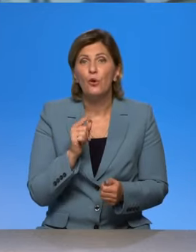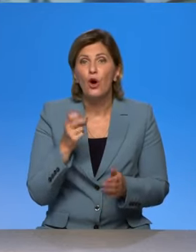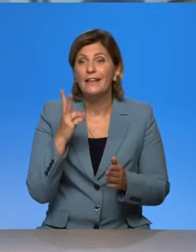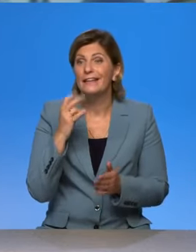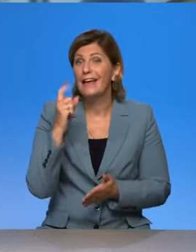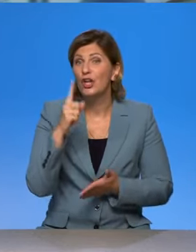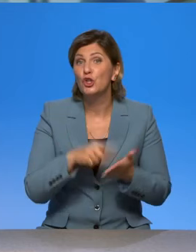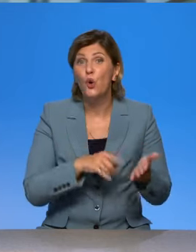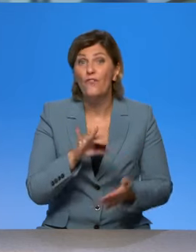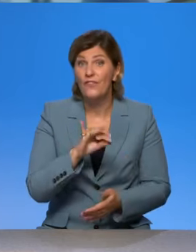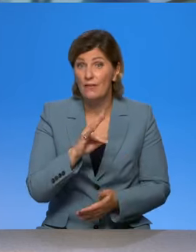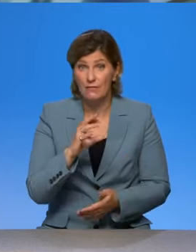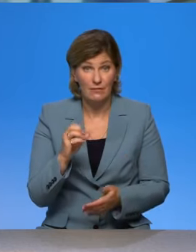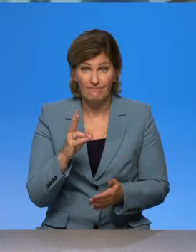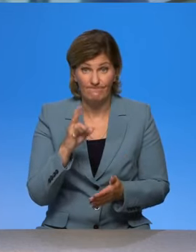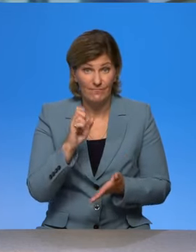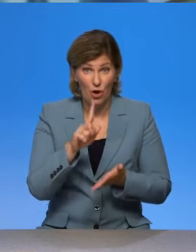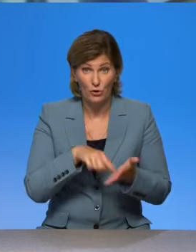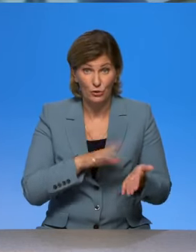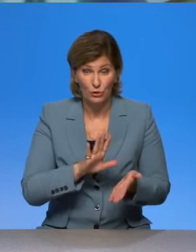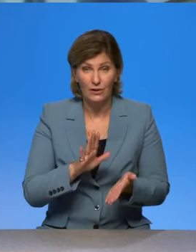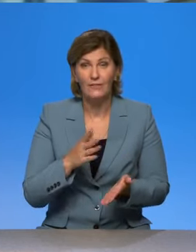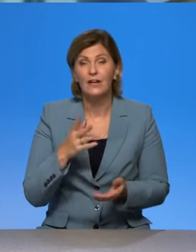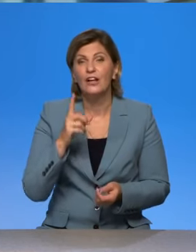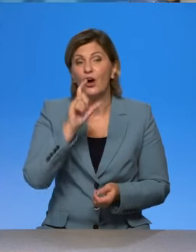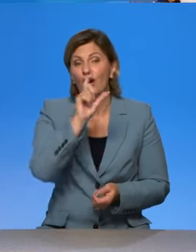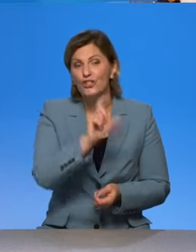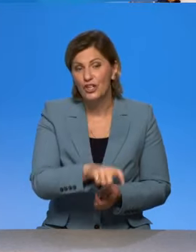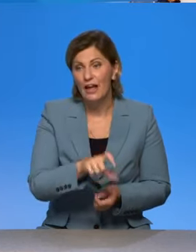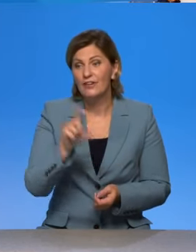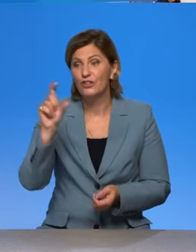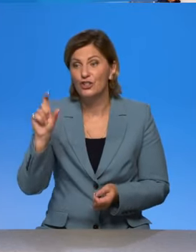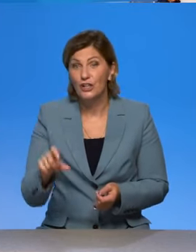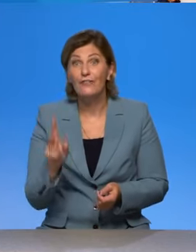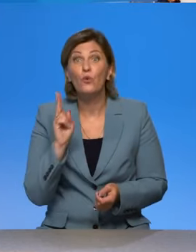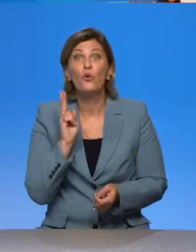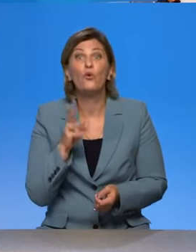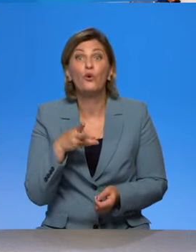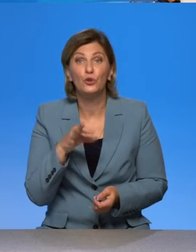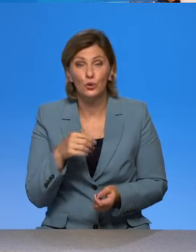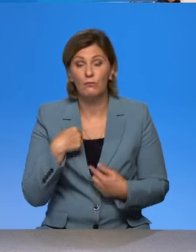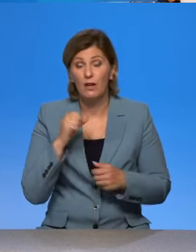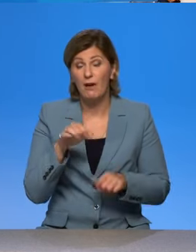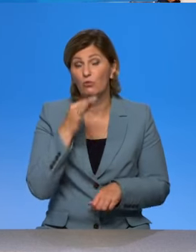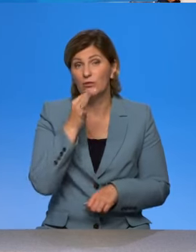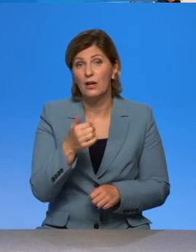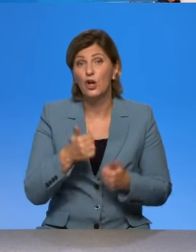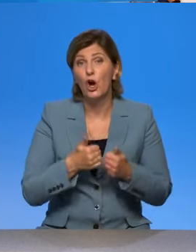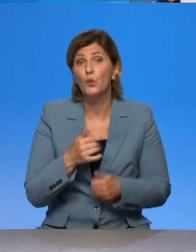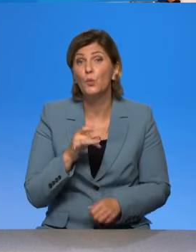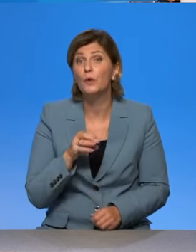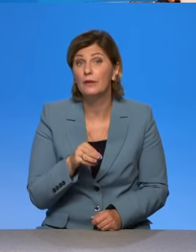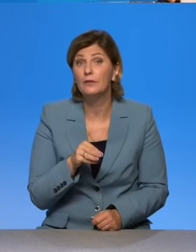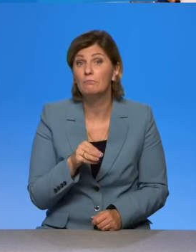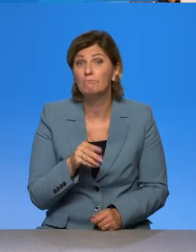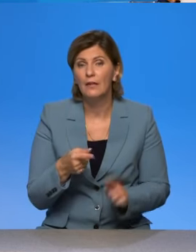недоверие и вот моя позиция, что человек человеку кто, отвечая на этот вопрос, я могла бы сказать конкурент. Это во-первых. И